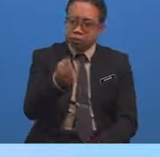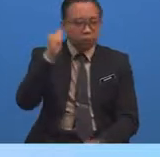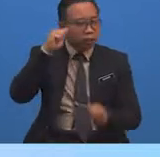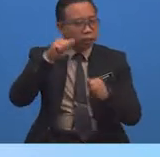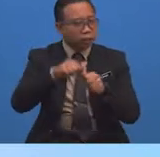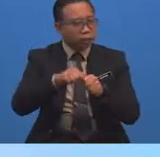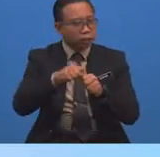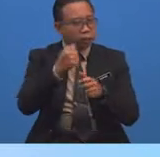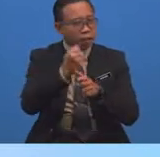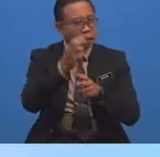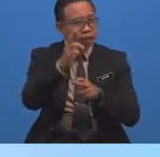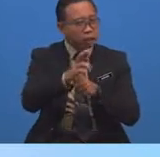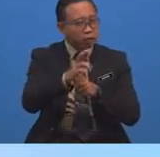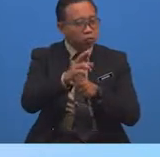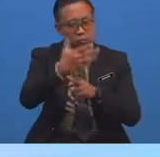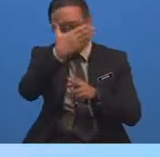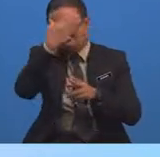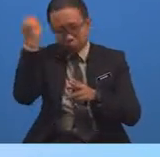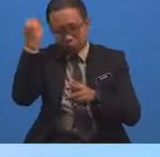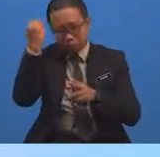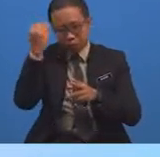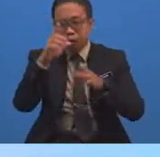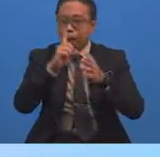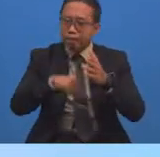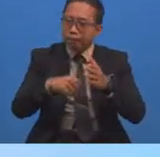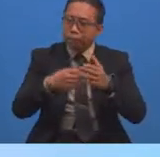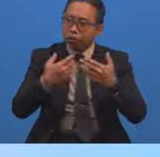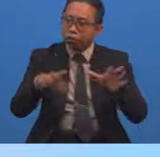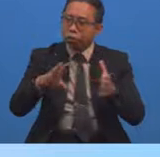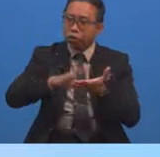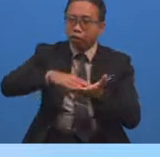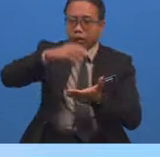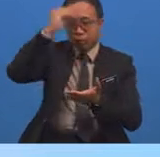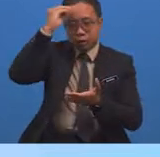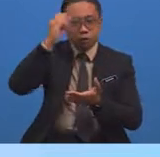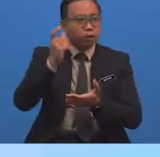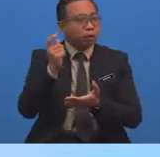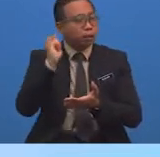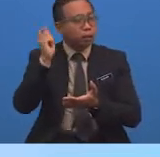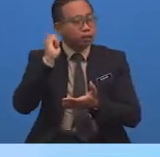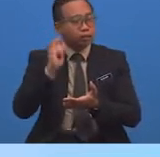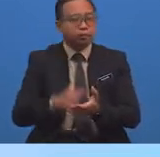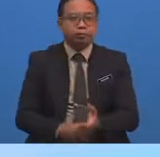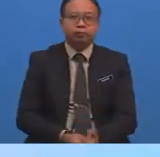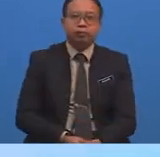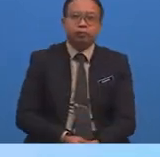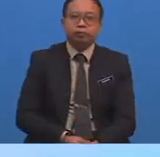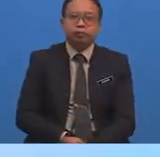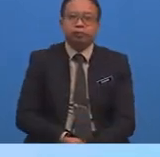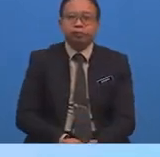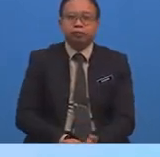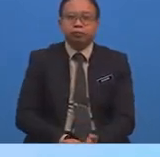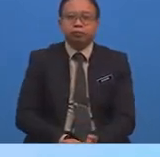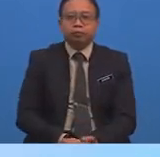ingat ataupun tidak apel yang telah kamu pelajari sebentar tadi